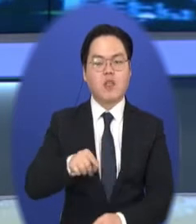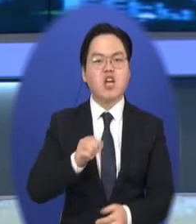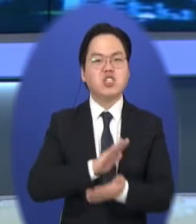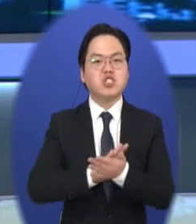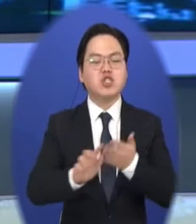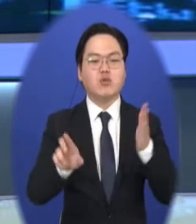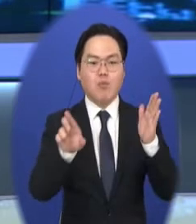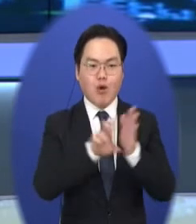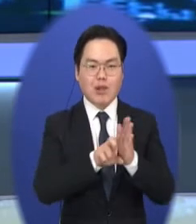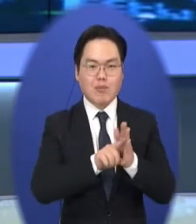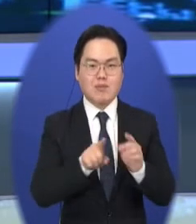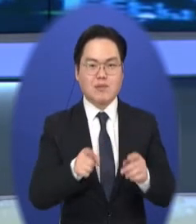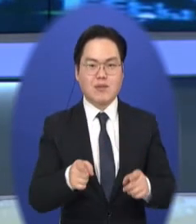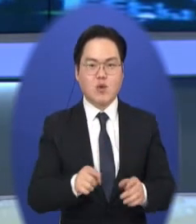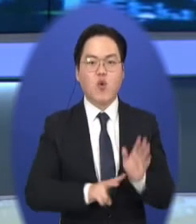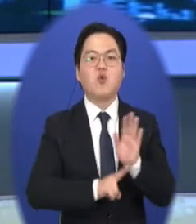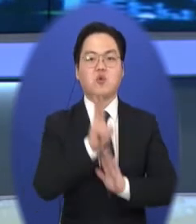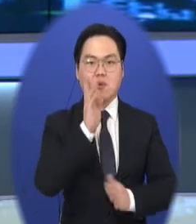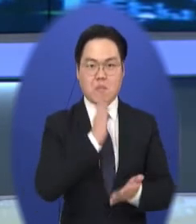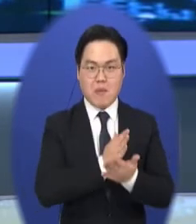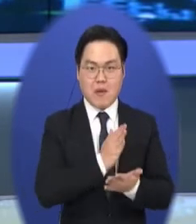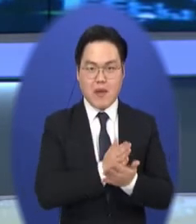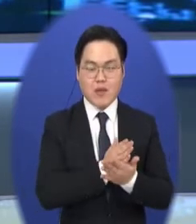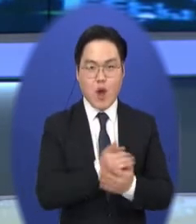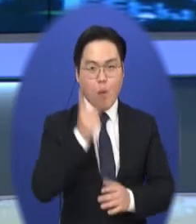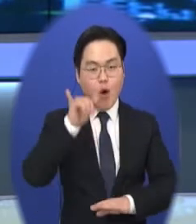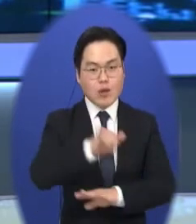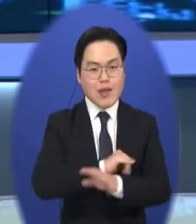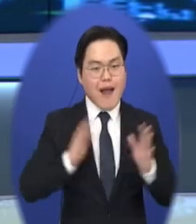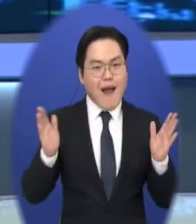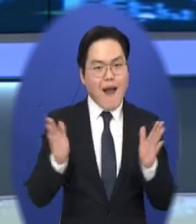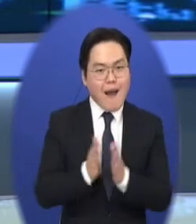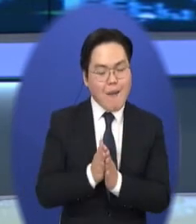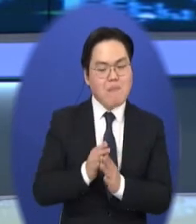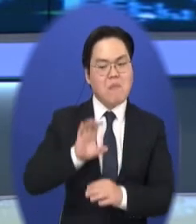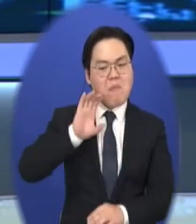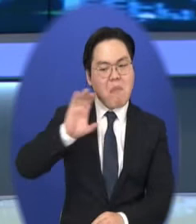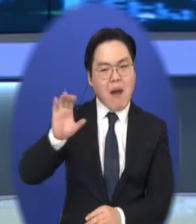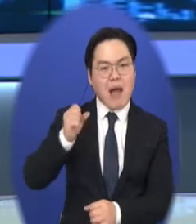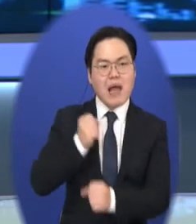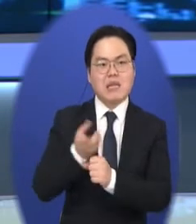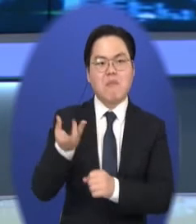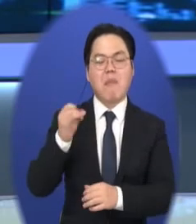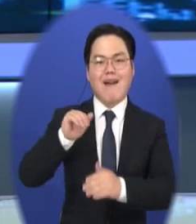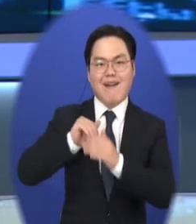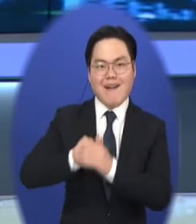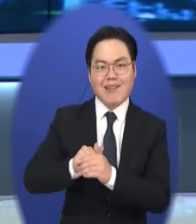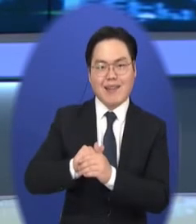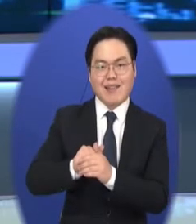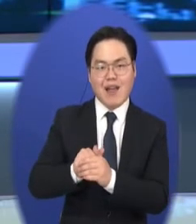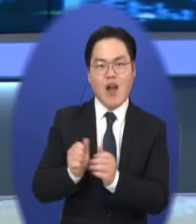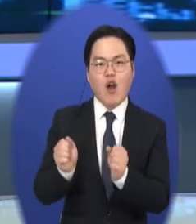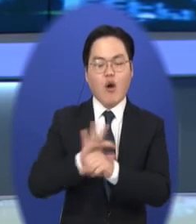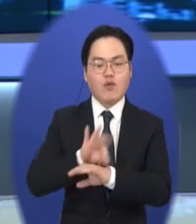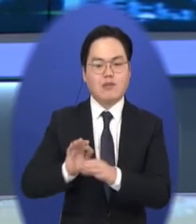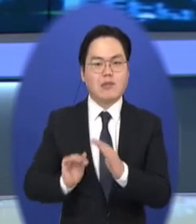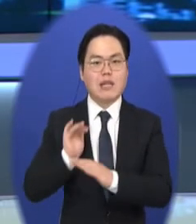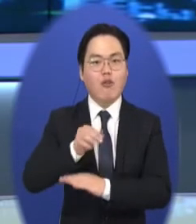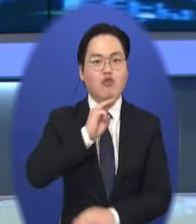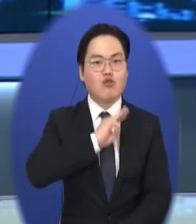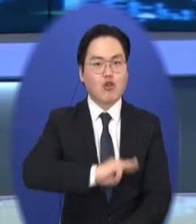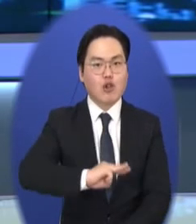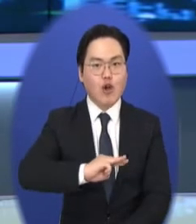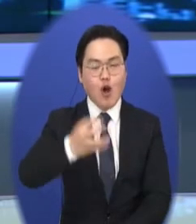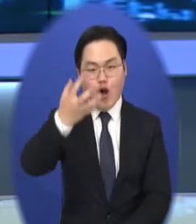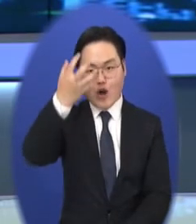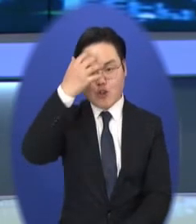боломжууд ч харагдж байгааг эдийн засгчид тайлбарлаж байна. За монголчууд хамтдаа ажлын байраа хадгалж цар тахлын сорилтыг хамтын хүчээр даван туулахын тулд төрийн дэмжлэгийг